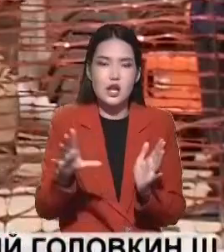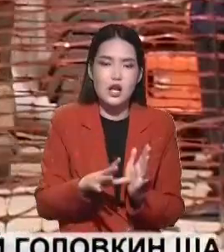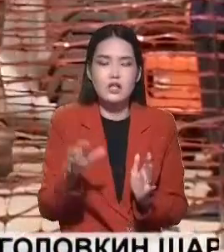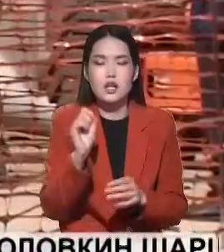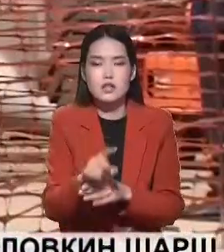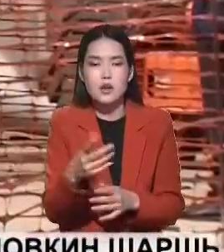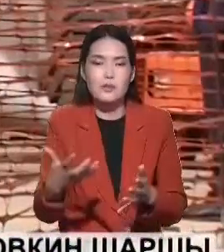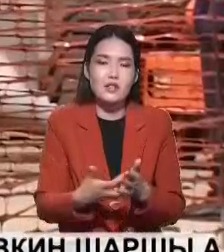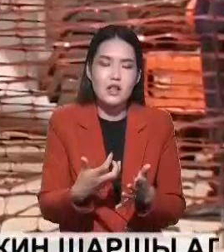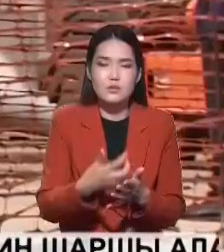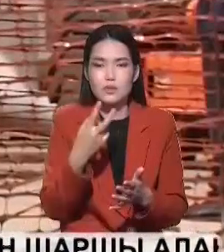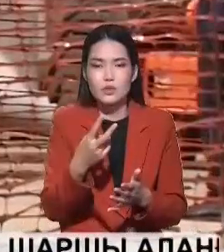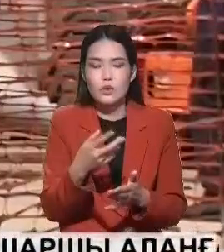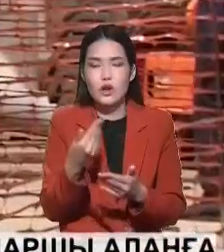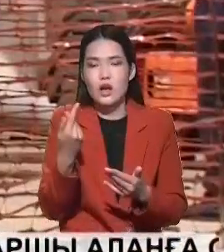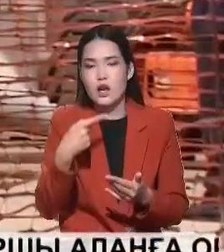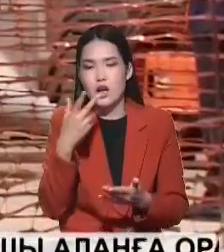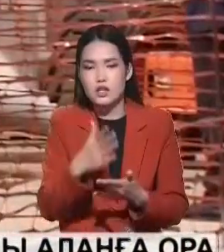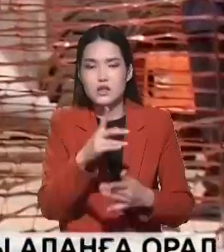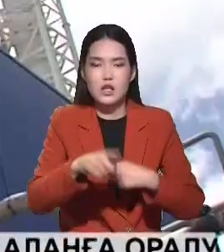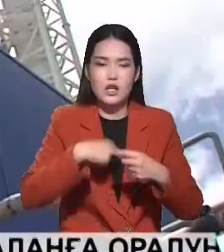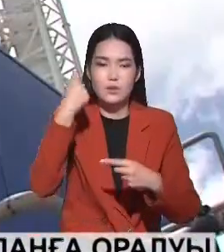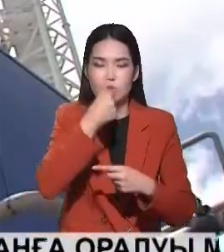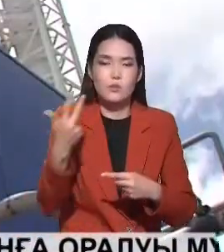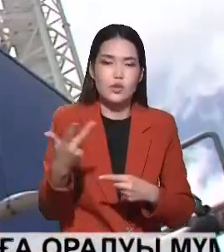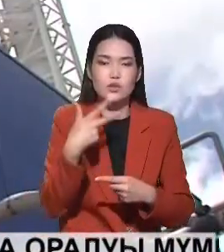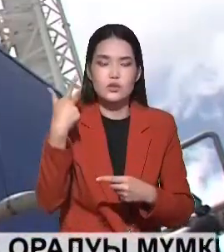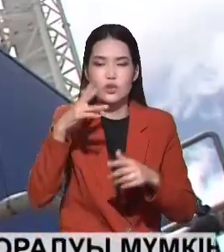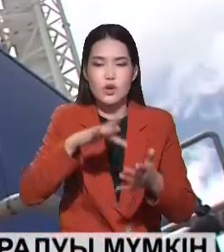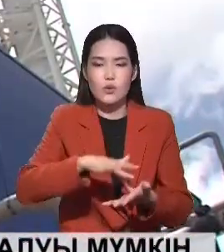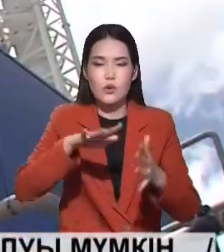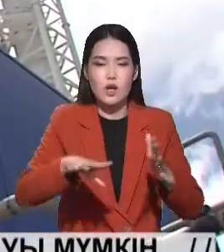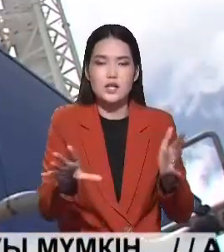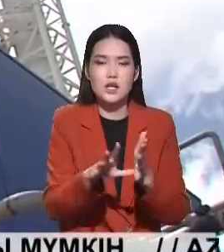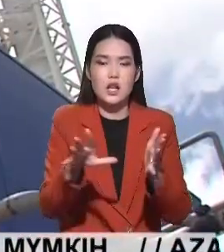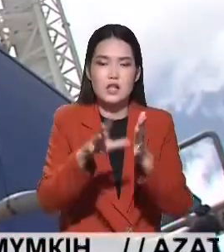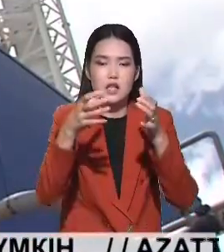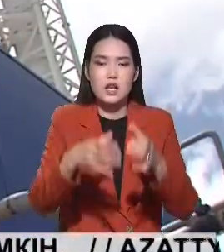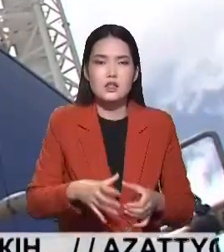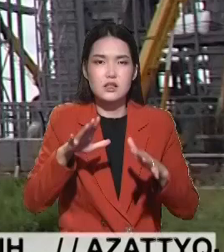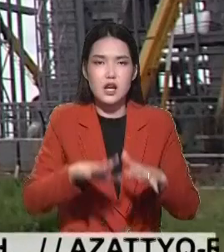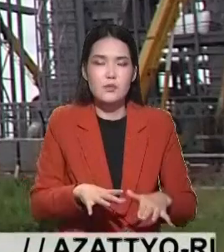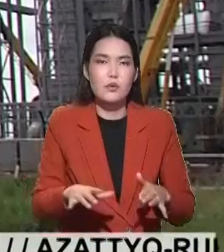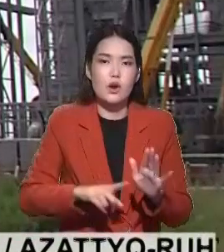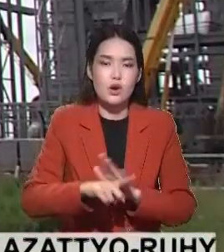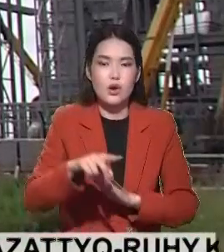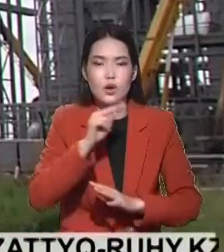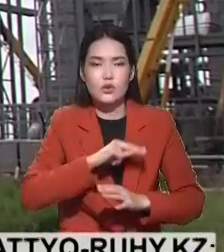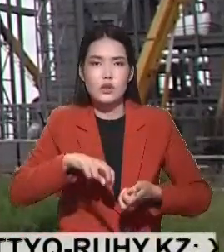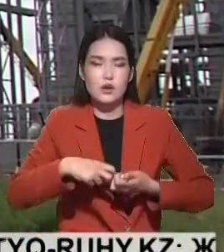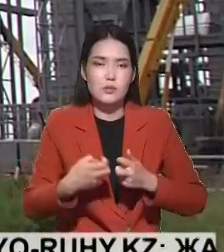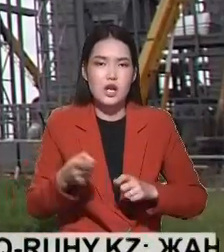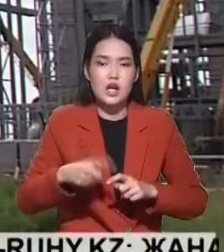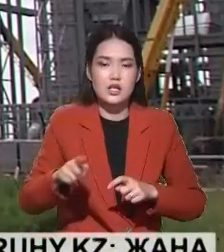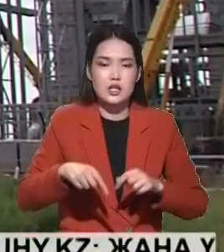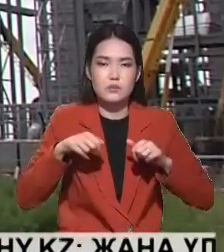тапшылығы сезіліп жатқанын айтады. Сондықтан келесі жоба 3-ші жылы орталығында энергетикалық қазандықтарды іске қосу осы мәселені тез арада